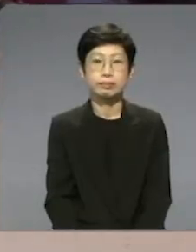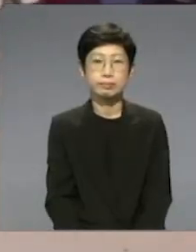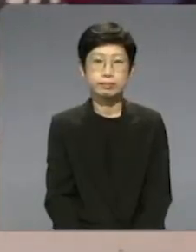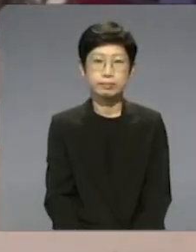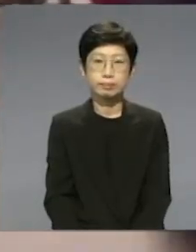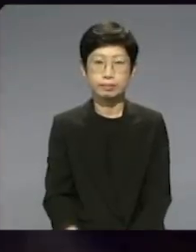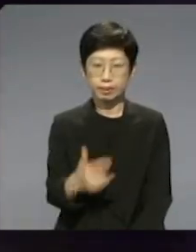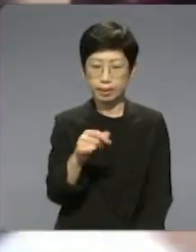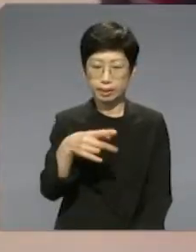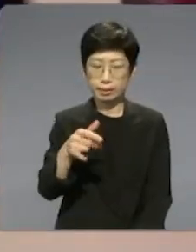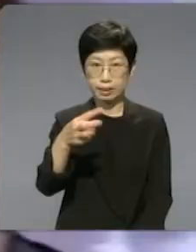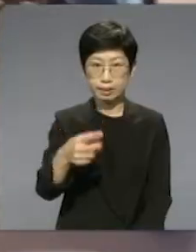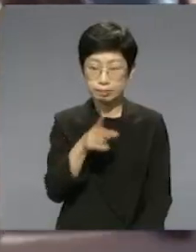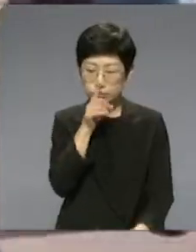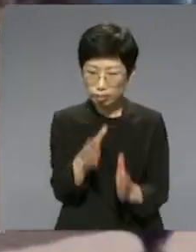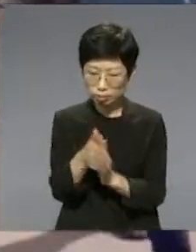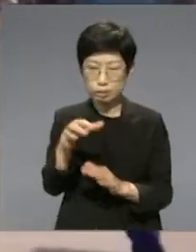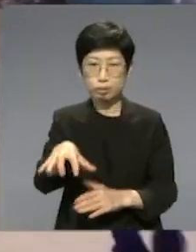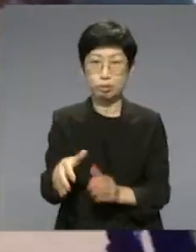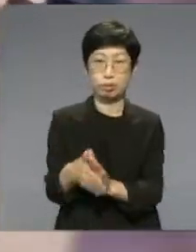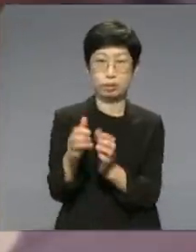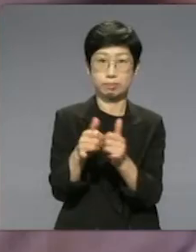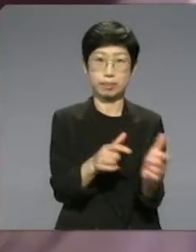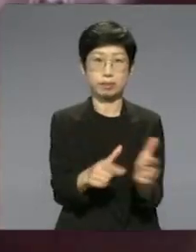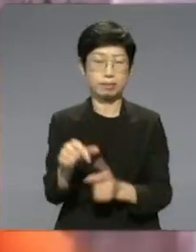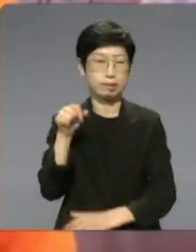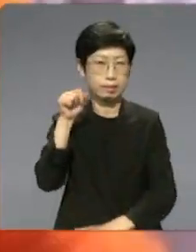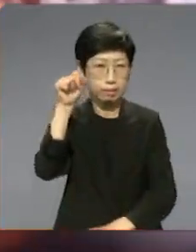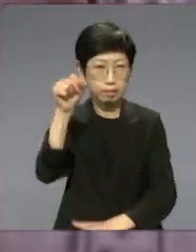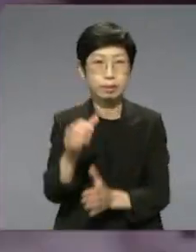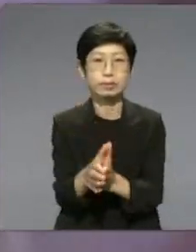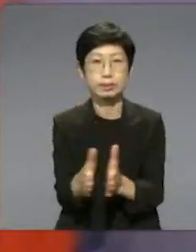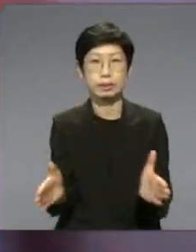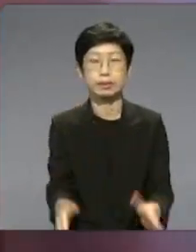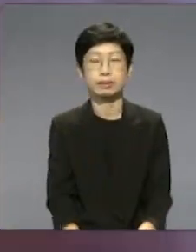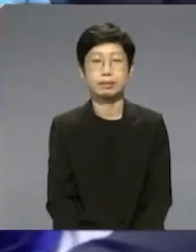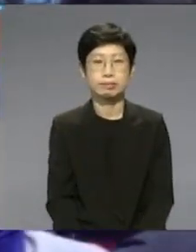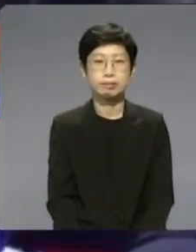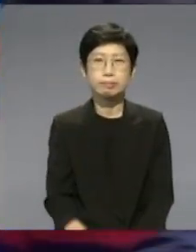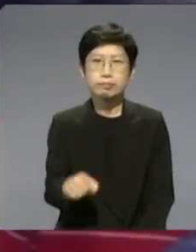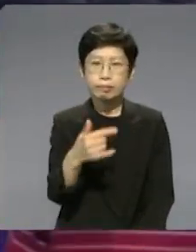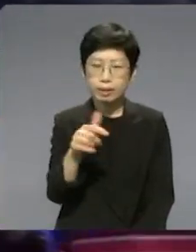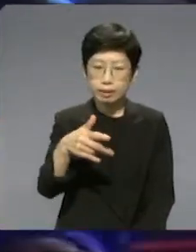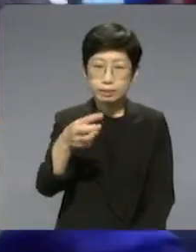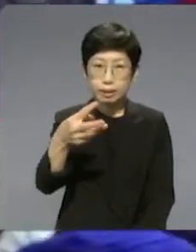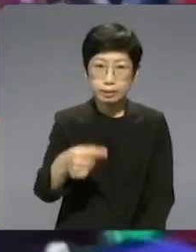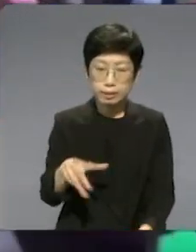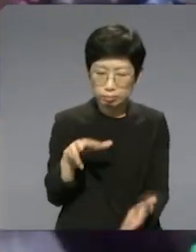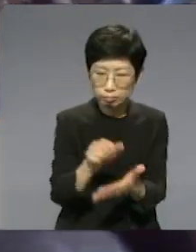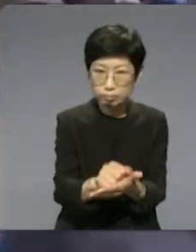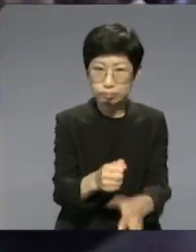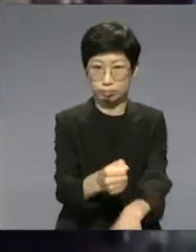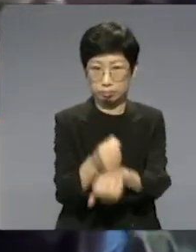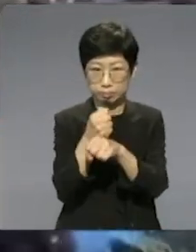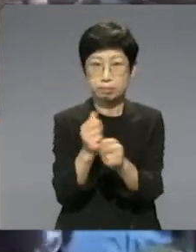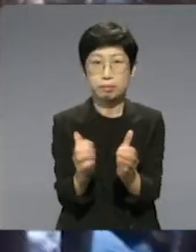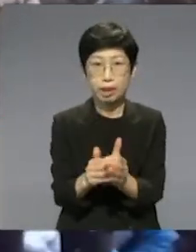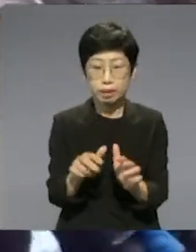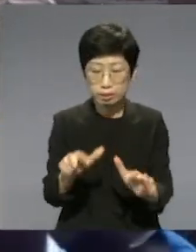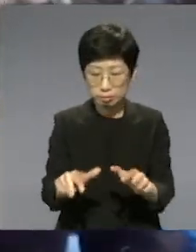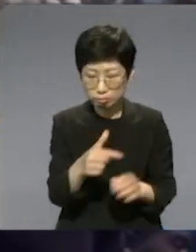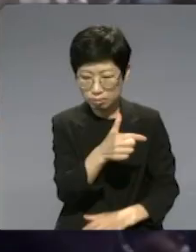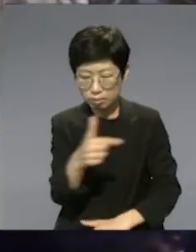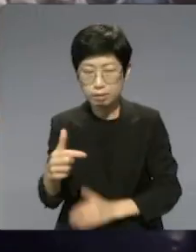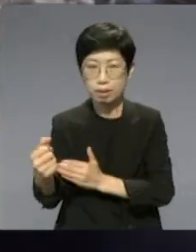니제르 수도 니아메에서 시민들이 쿠데타 지지 시위에 나섰습니다. 이들은 니제르를 식민지로 거느렸고 지금도